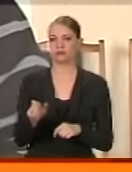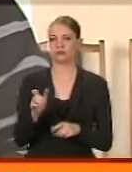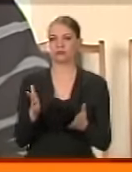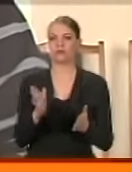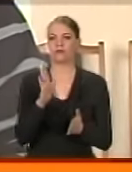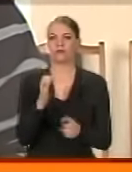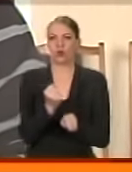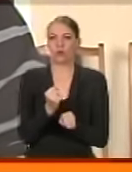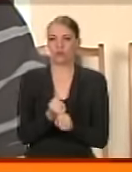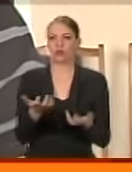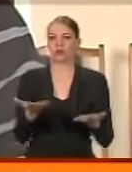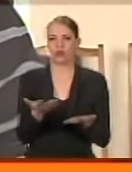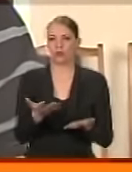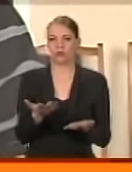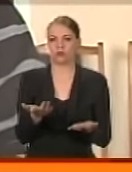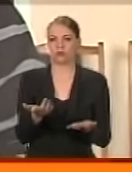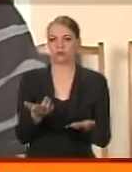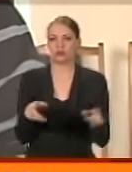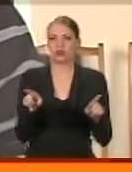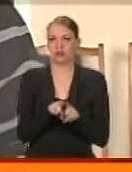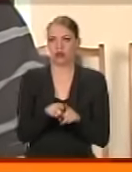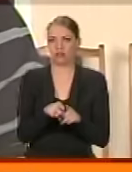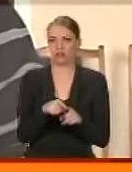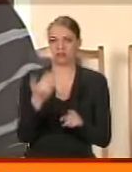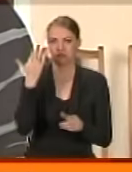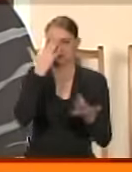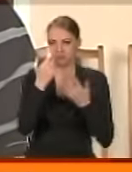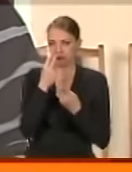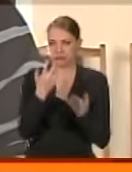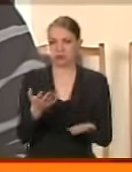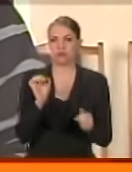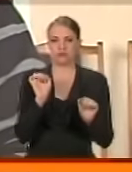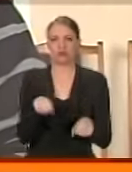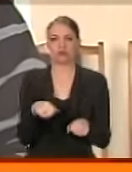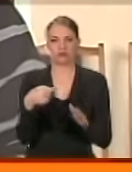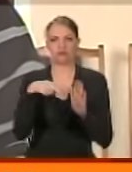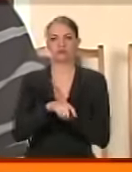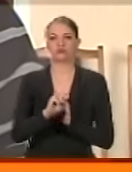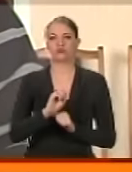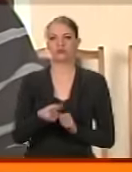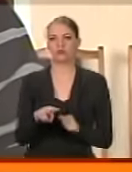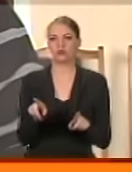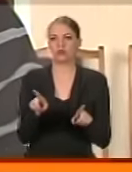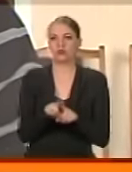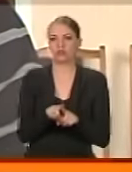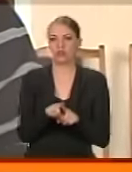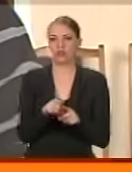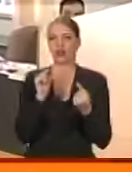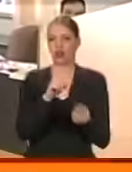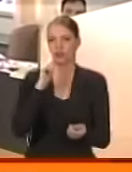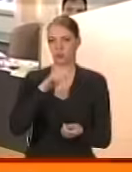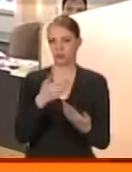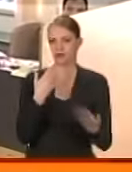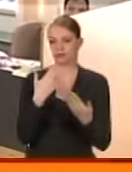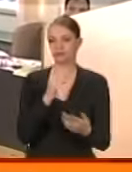у роботі якої аж ніяк такі погляди не проявляються, може мати такий антиукраїнський